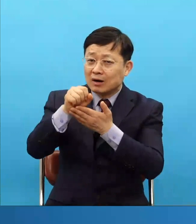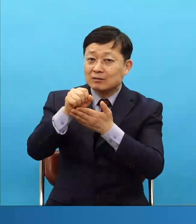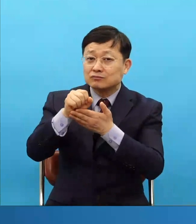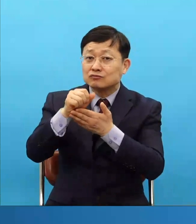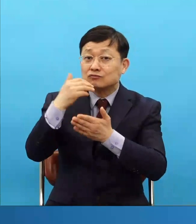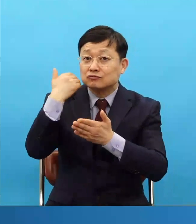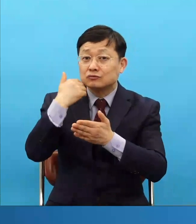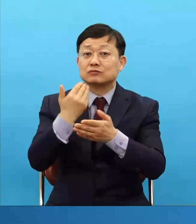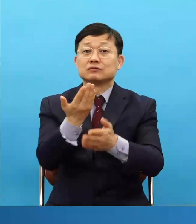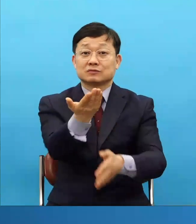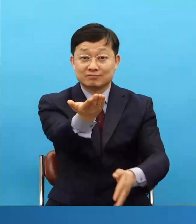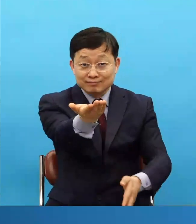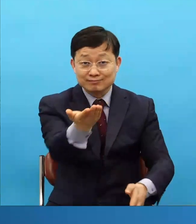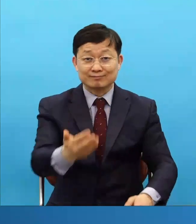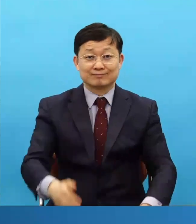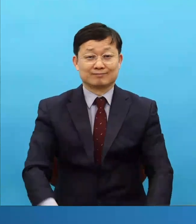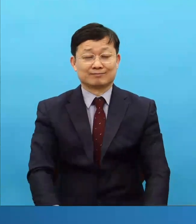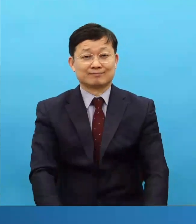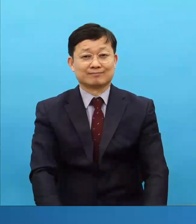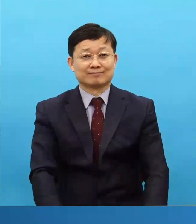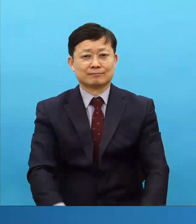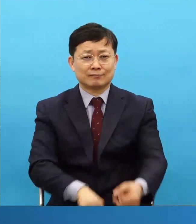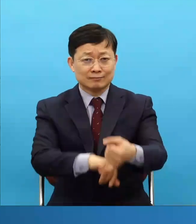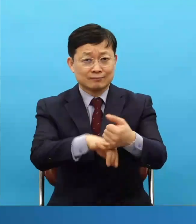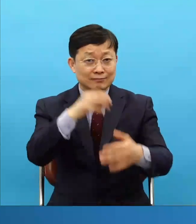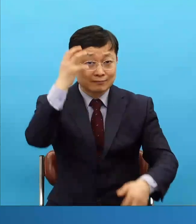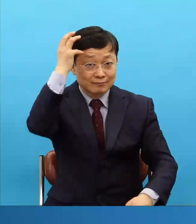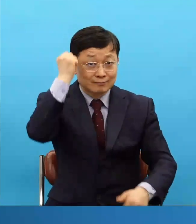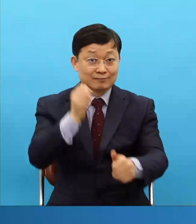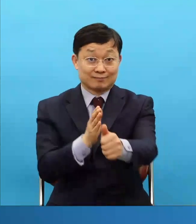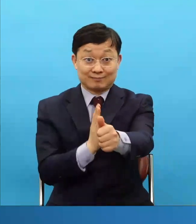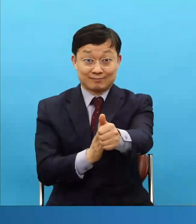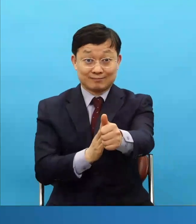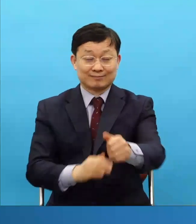are the main figures to receive this answer. 꼭 기억해야 돼요. Remember,